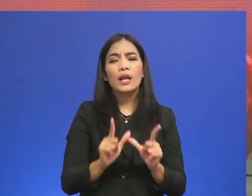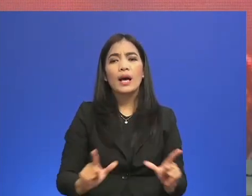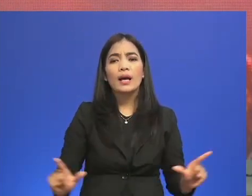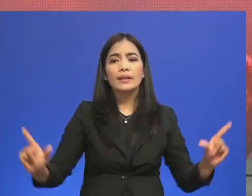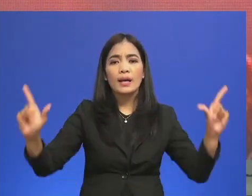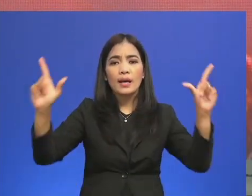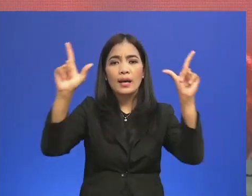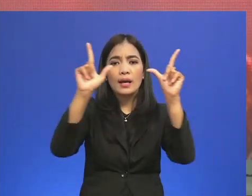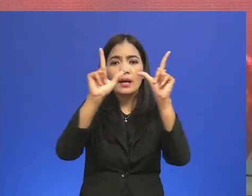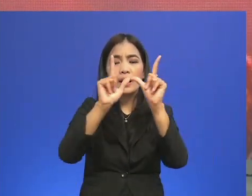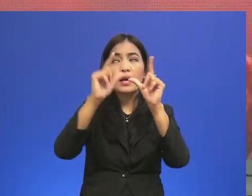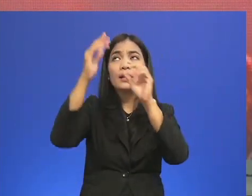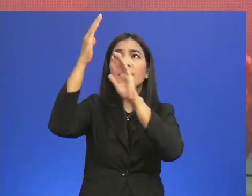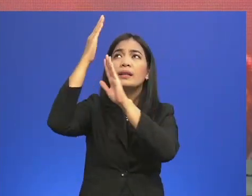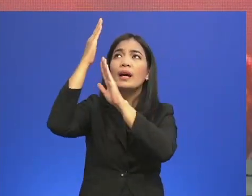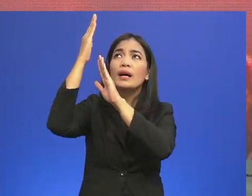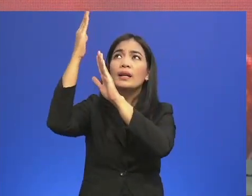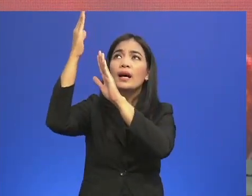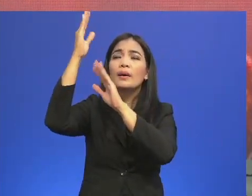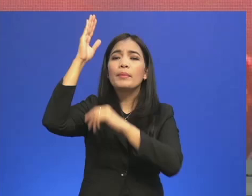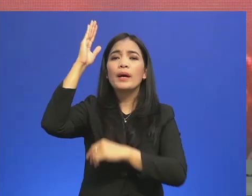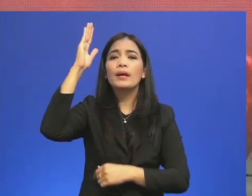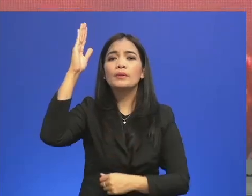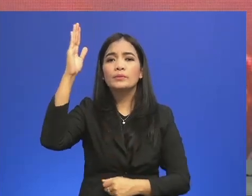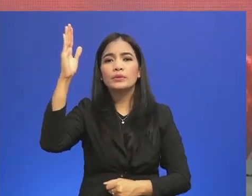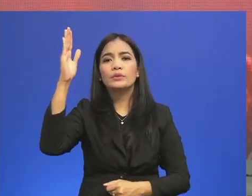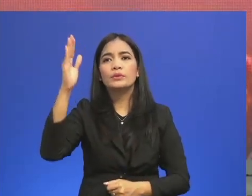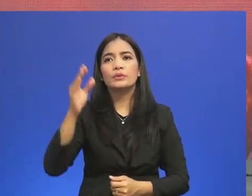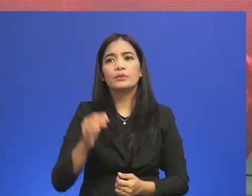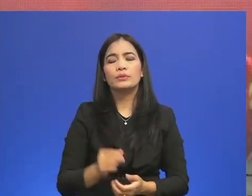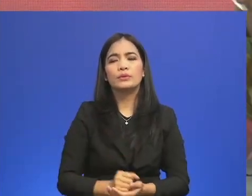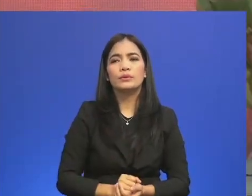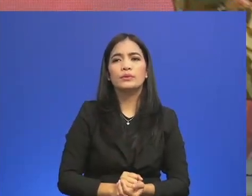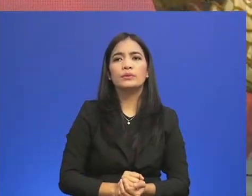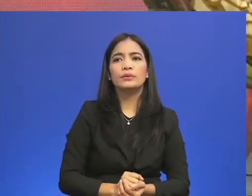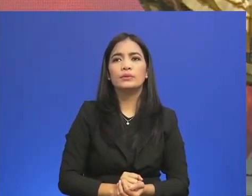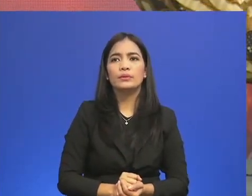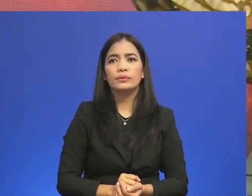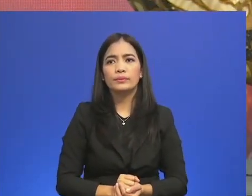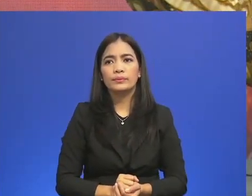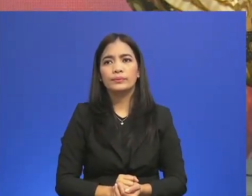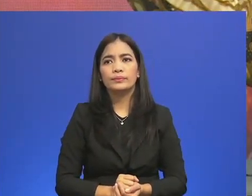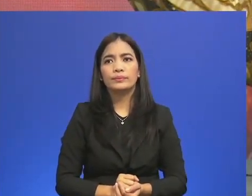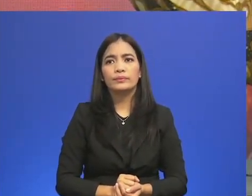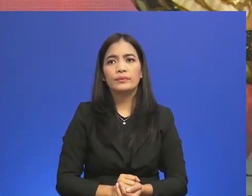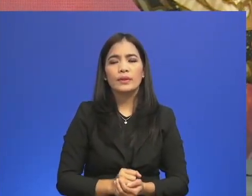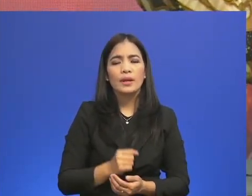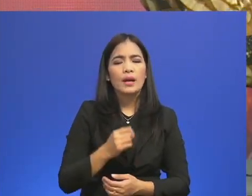Aku layak di hadapan-Mu, aku layak.